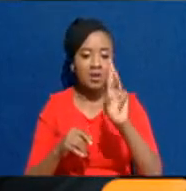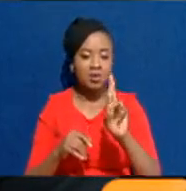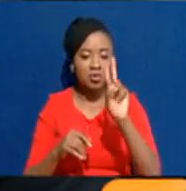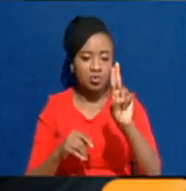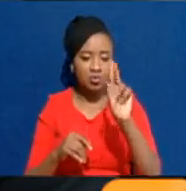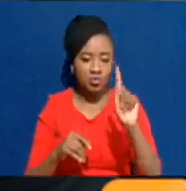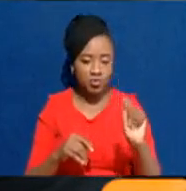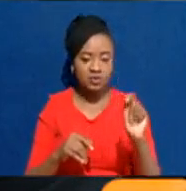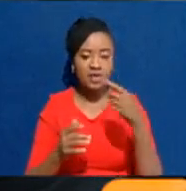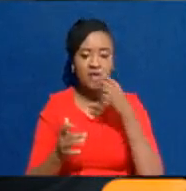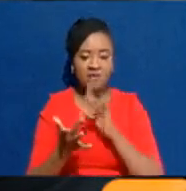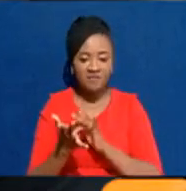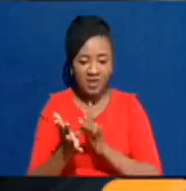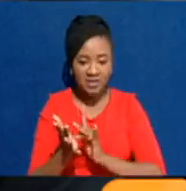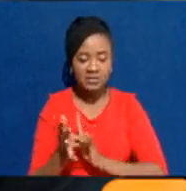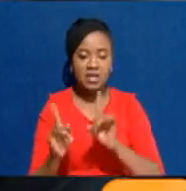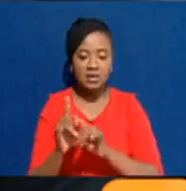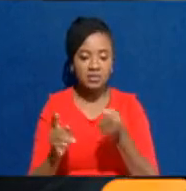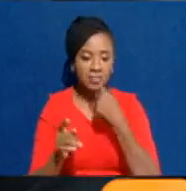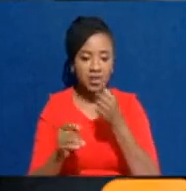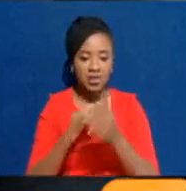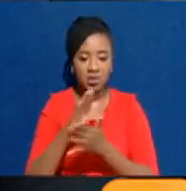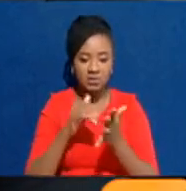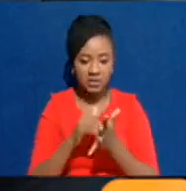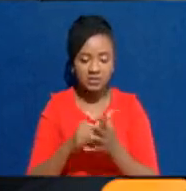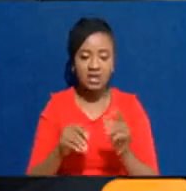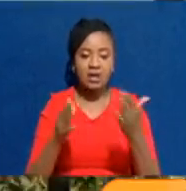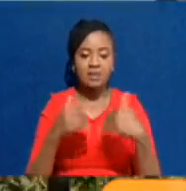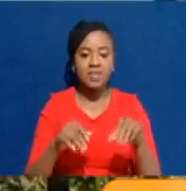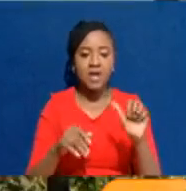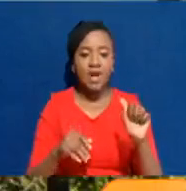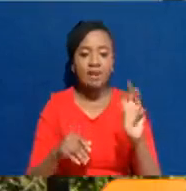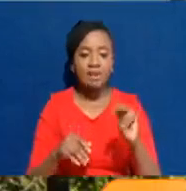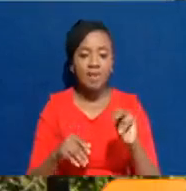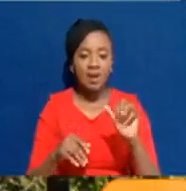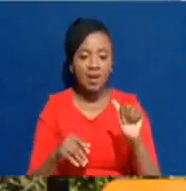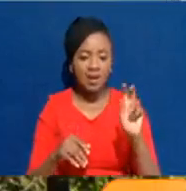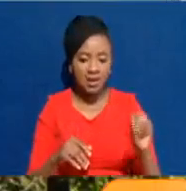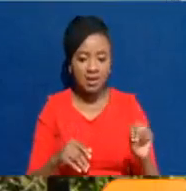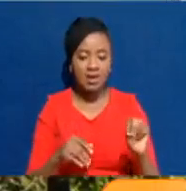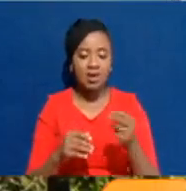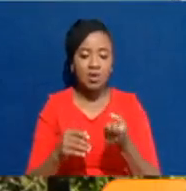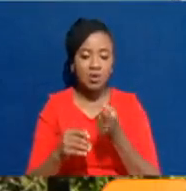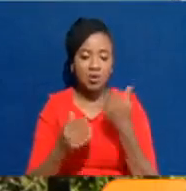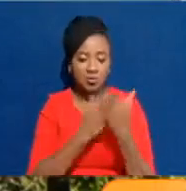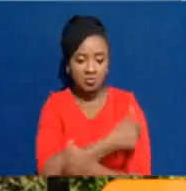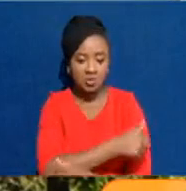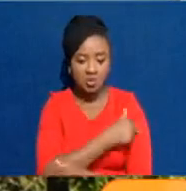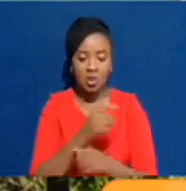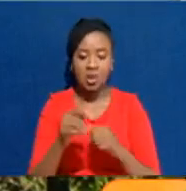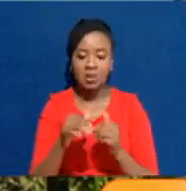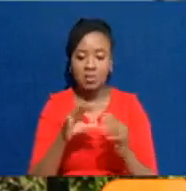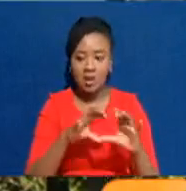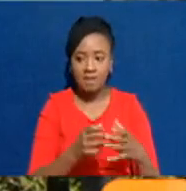Beirut Pharmacy and Medical Center, and Amal Hospital Limited. Wizara ya Afya inaendelea kupasha moto mikakati